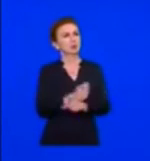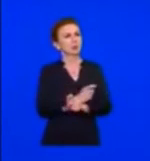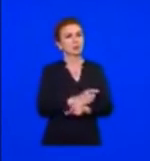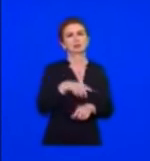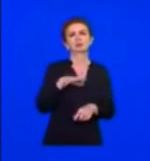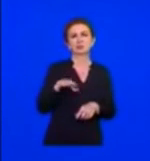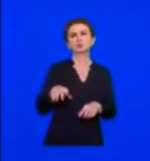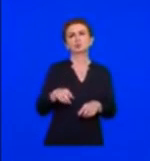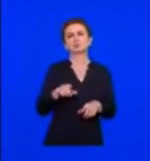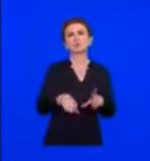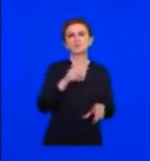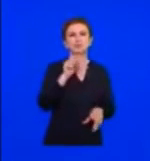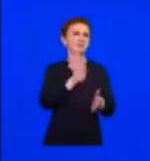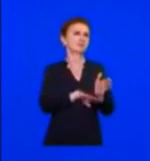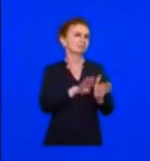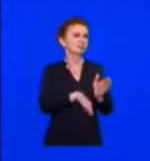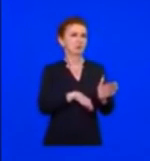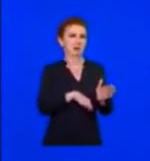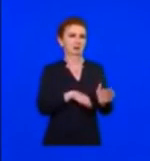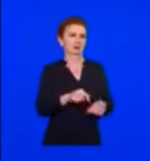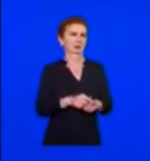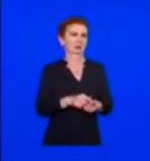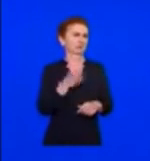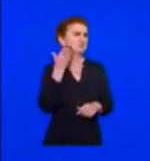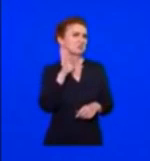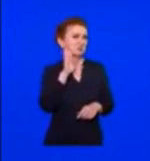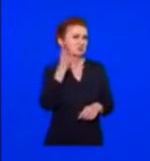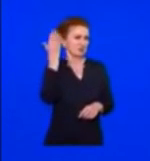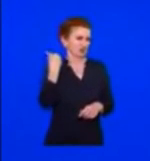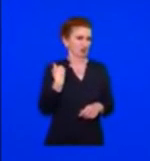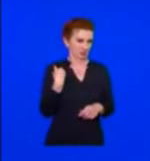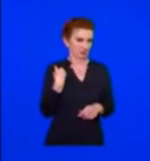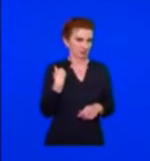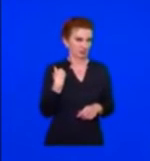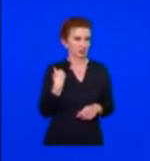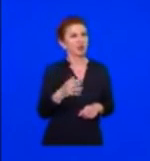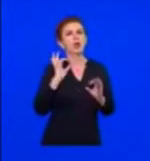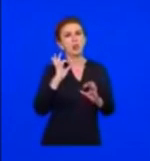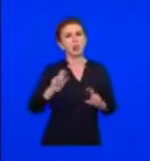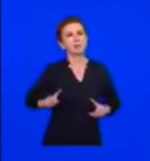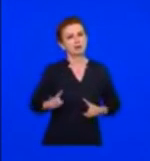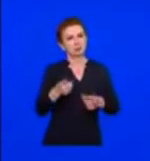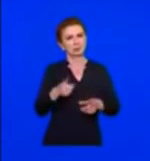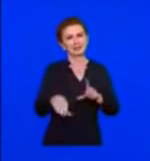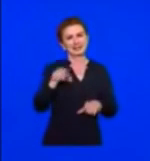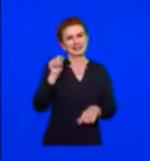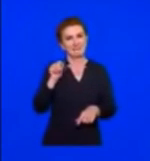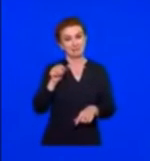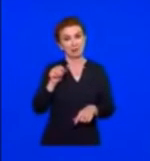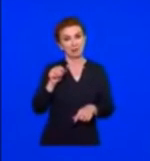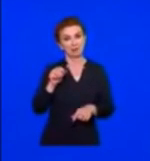tradycyjną. To też warto wziąć pod uwagę. Dobra organizacja wyborów w